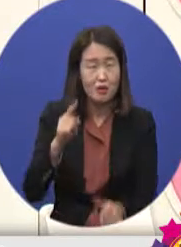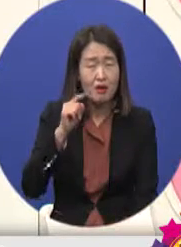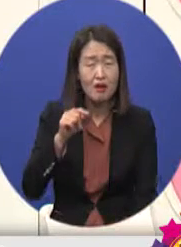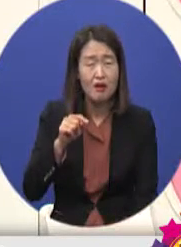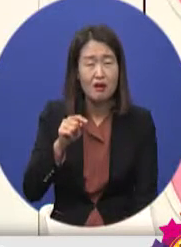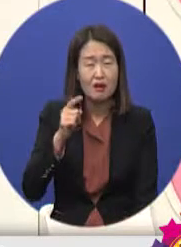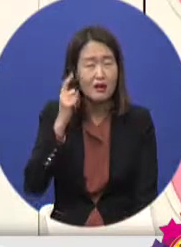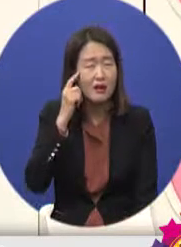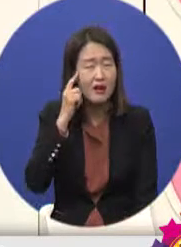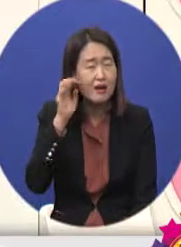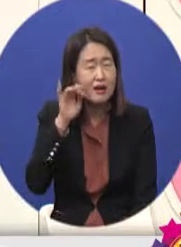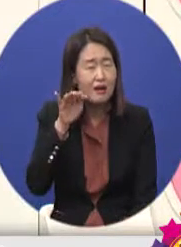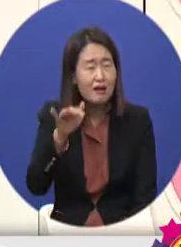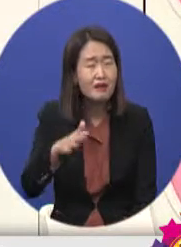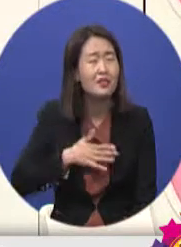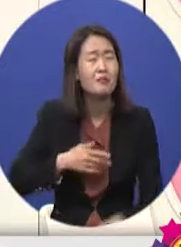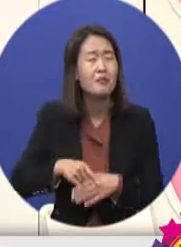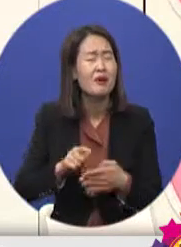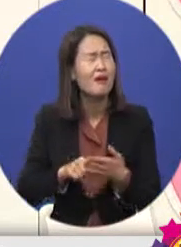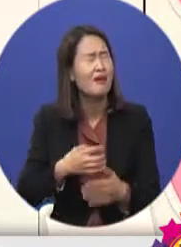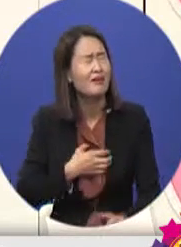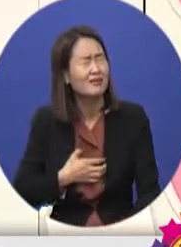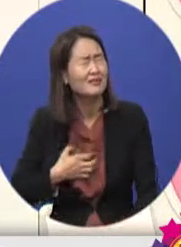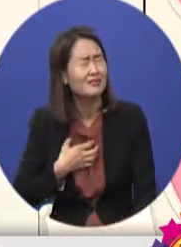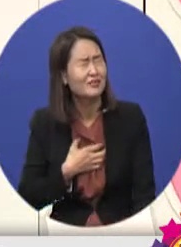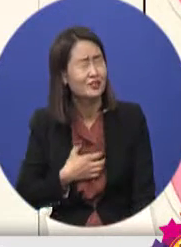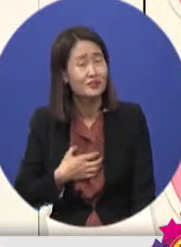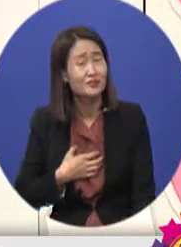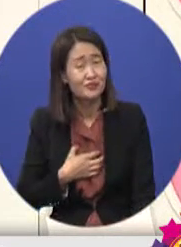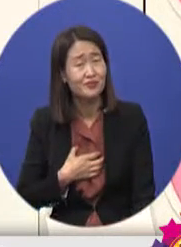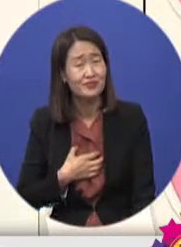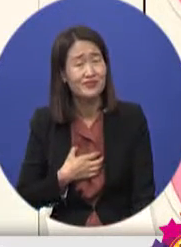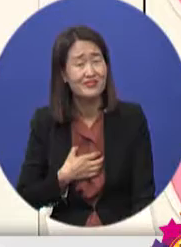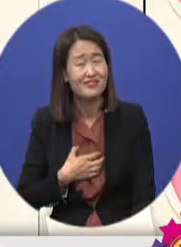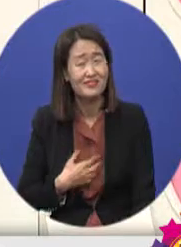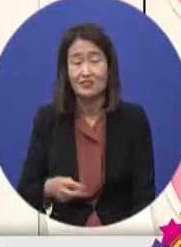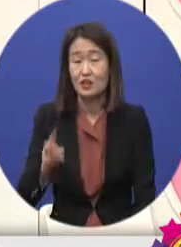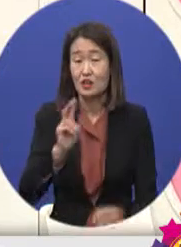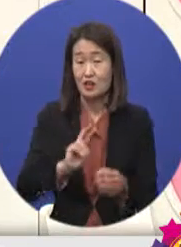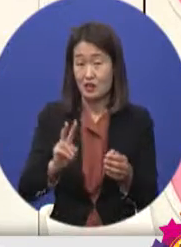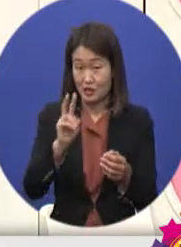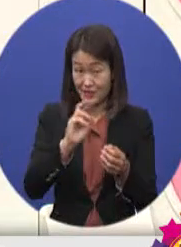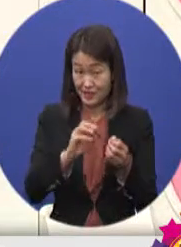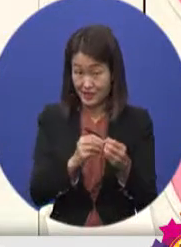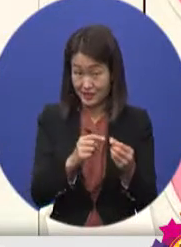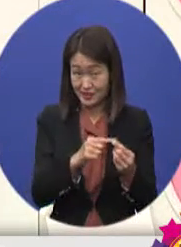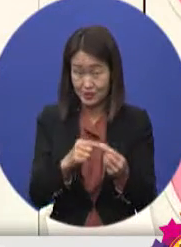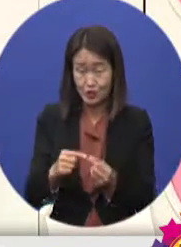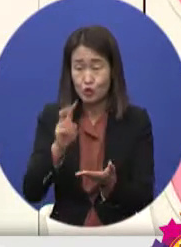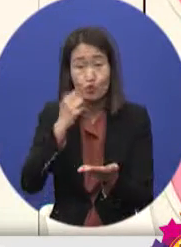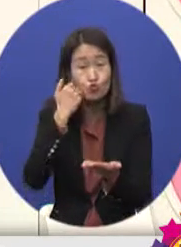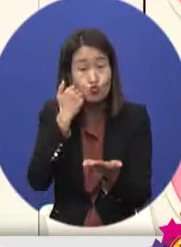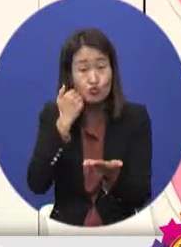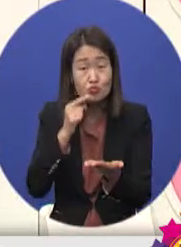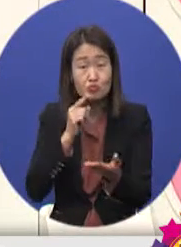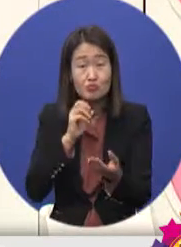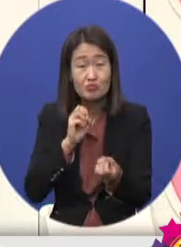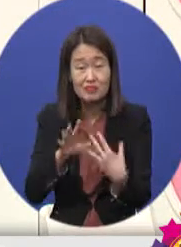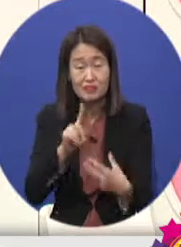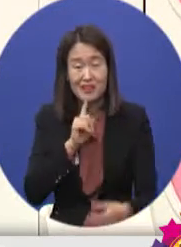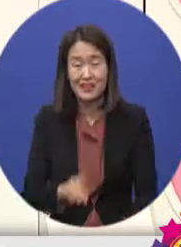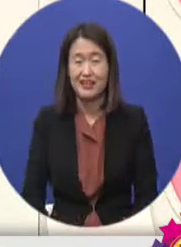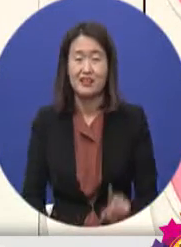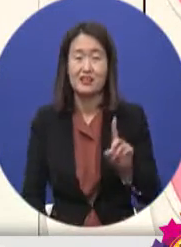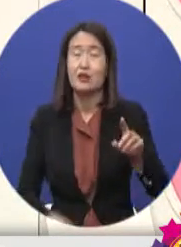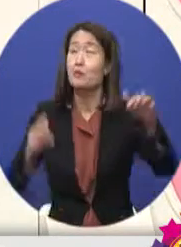그리워지면 내 마음 서글퍼지네 라는 가사의 이 노래는 무엇일까요? 하는 문제예요.